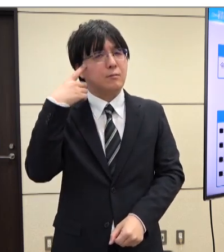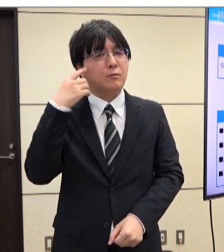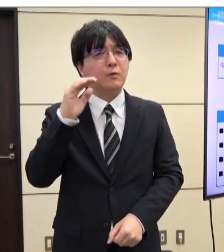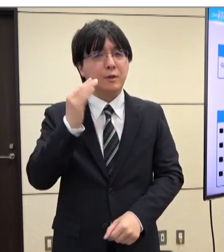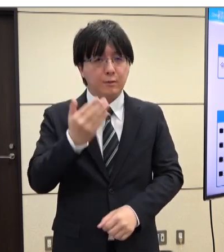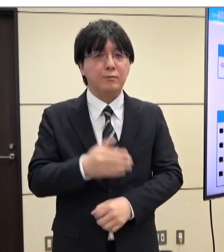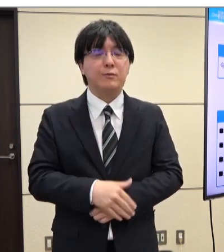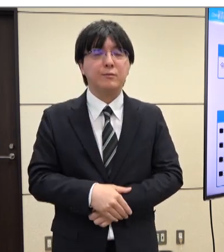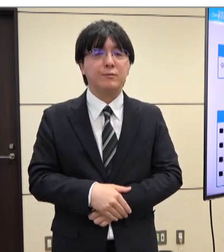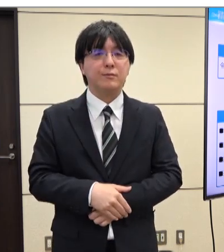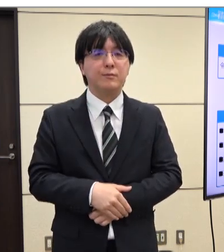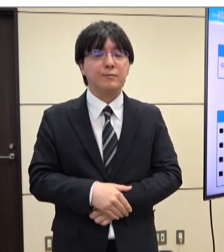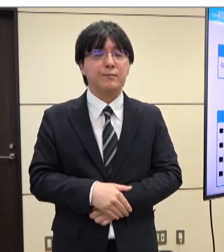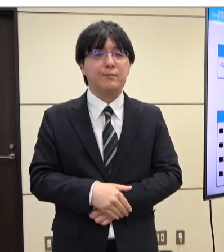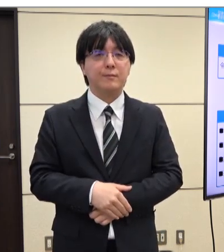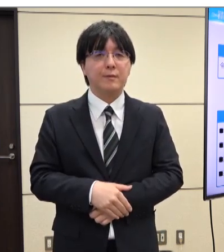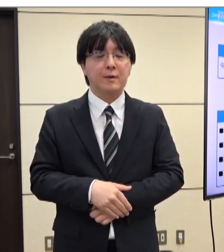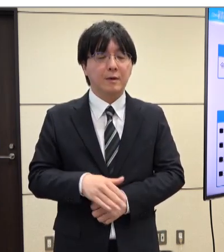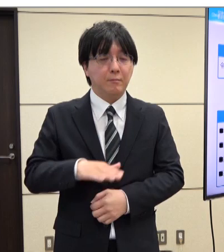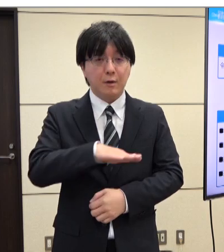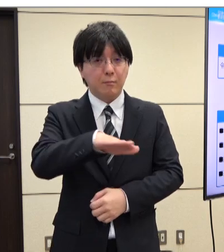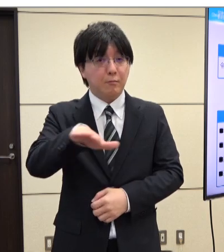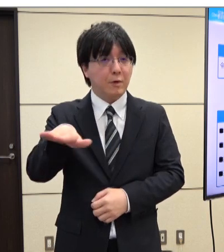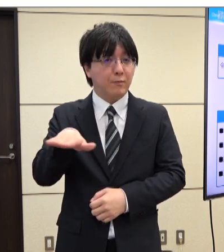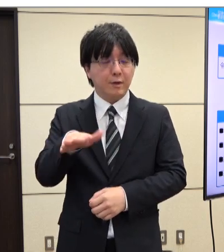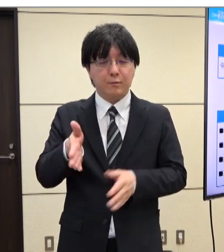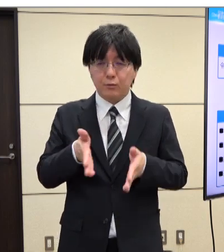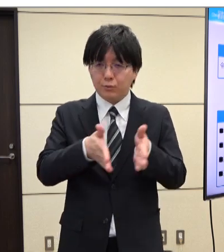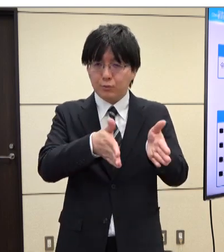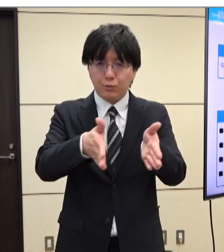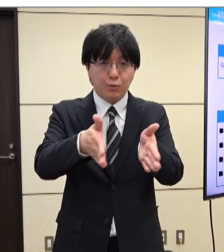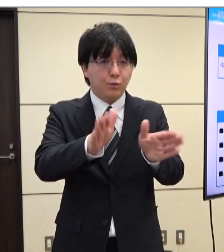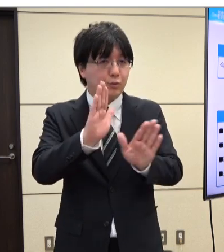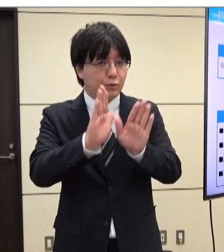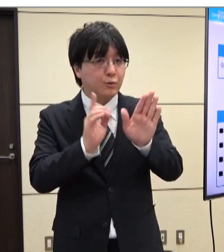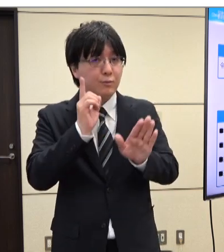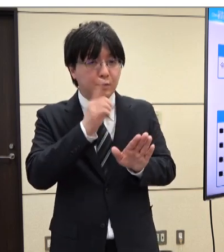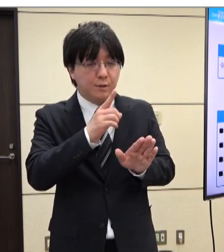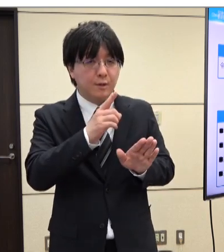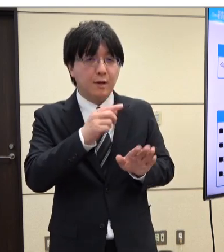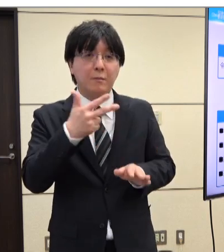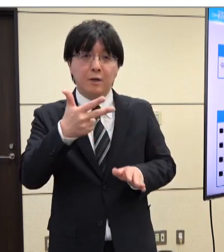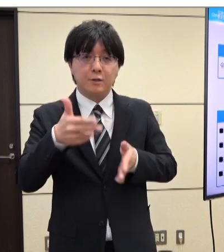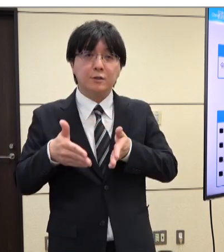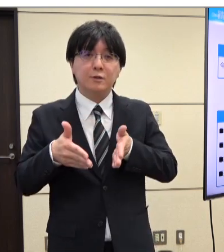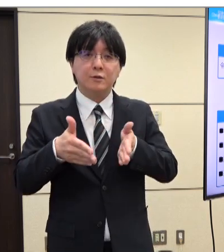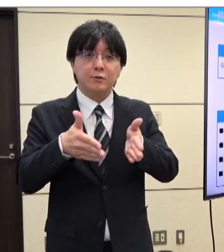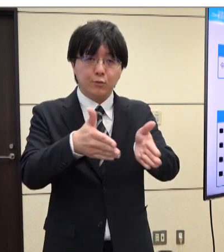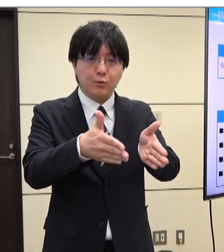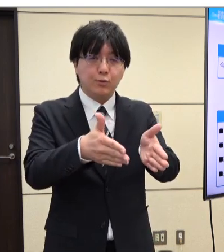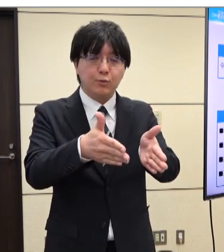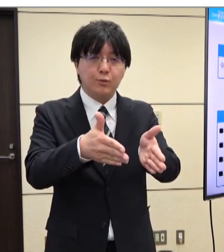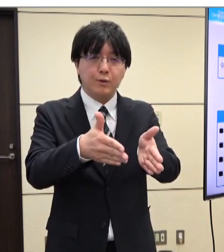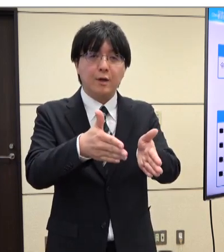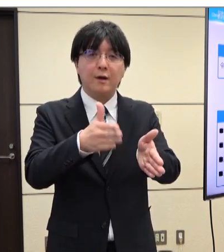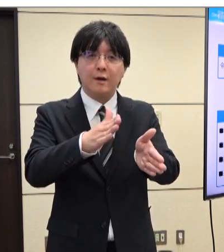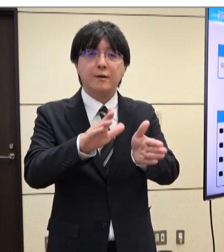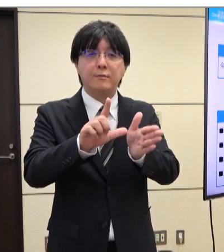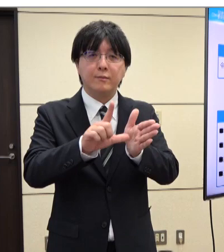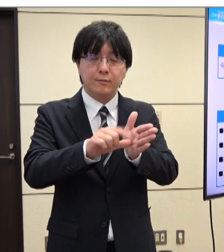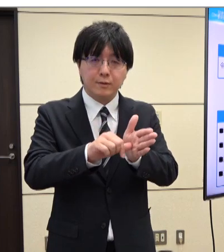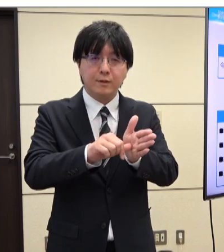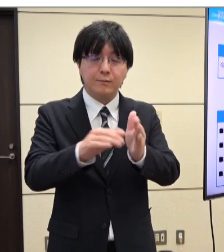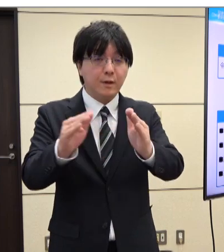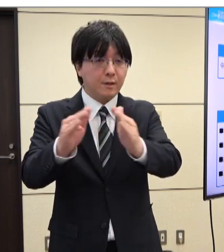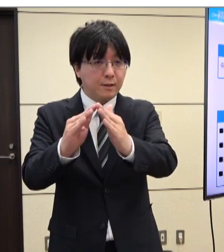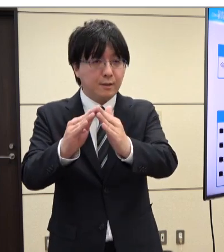から周りの道路の状況からして、指導ができるものであれば指導をつない、こういったお宅につ